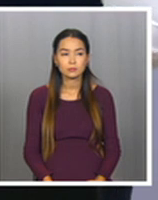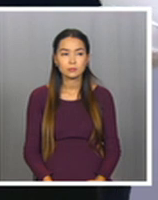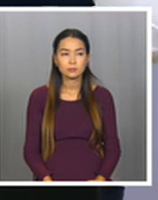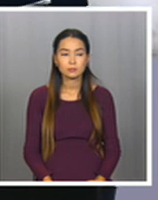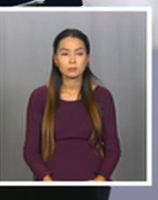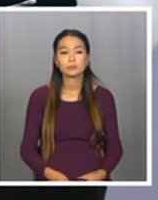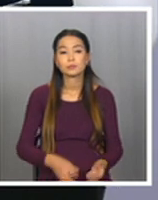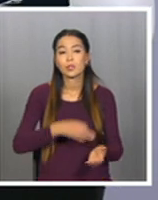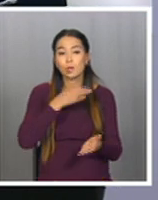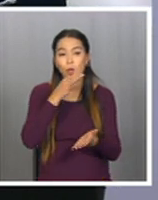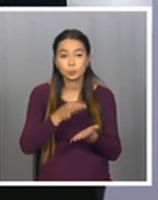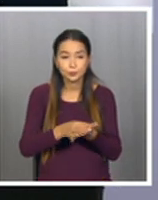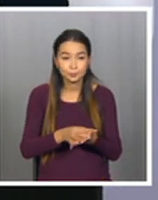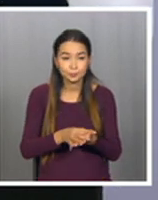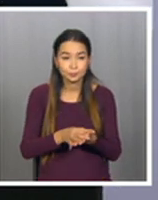Жауабы.